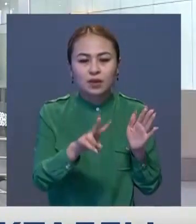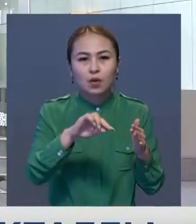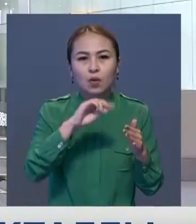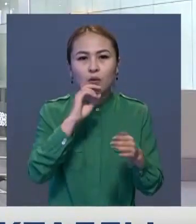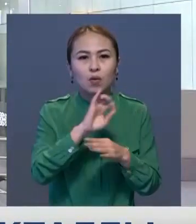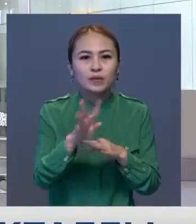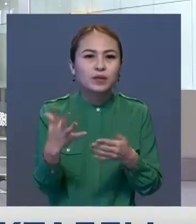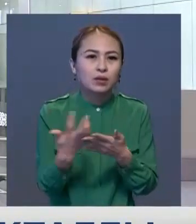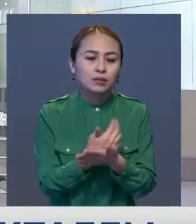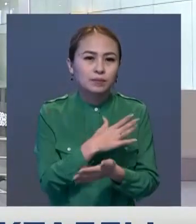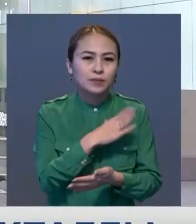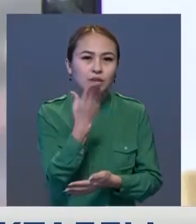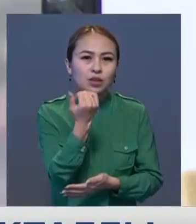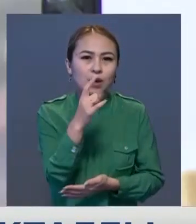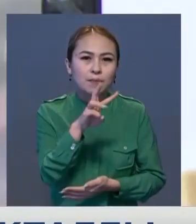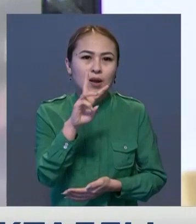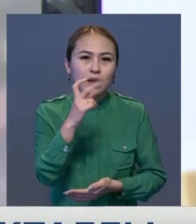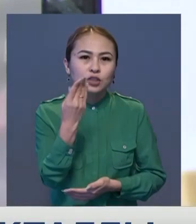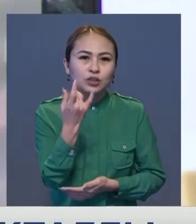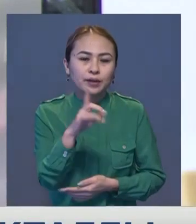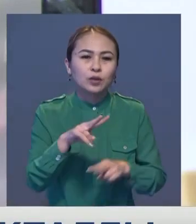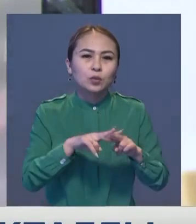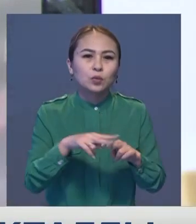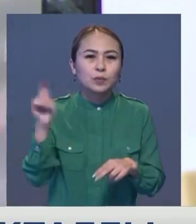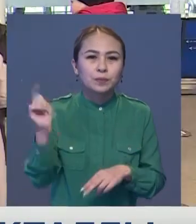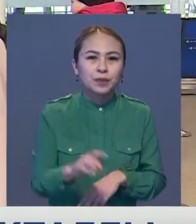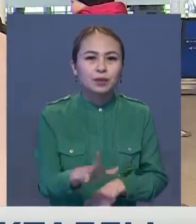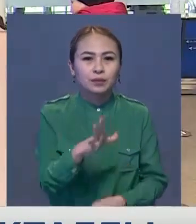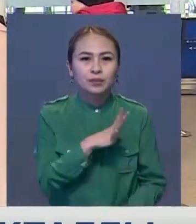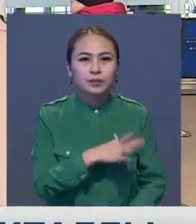инфекциясы анықталды. Олар елге Шарм-эль-Шейх, Нұр-Султан рейсімен келген.